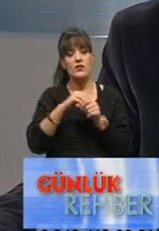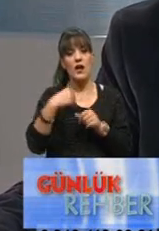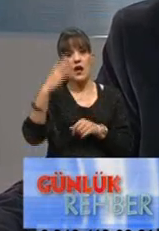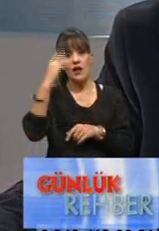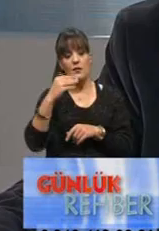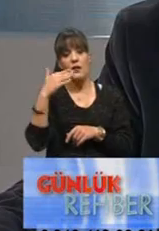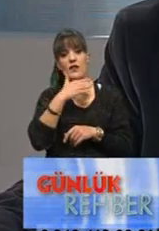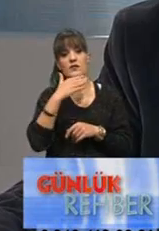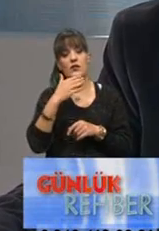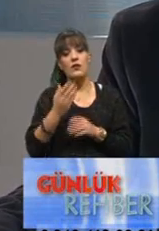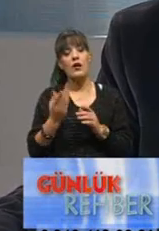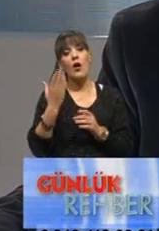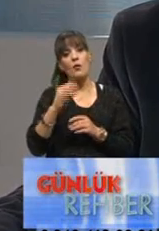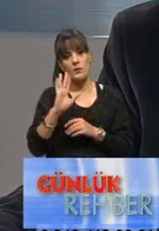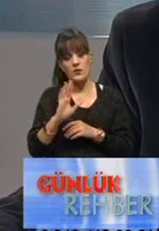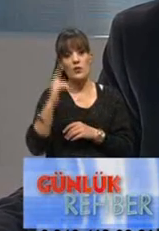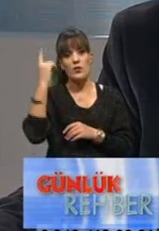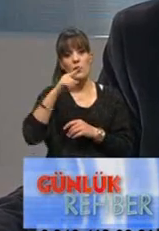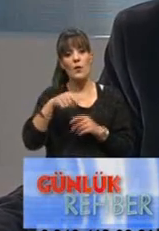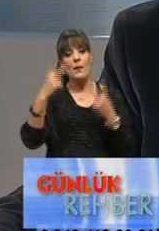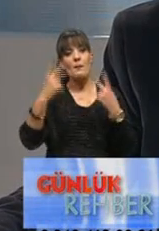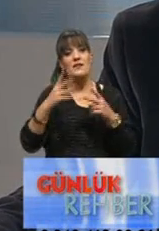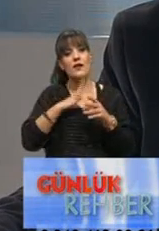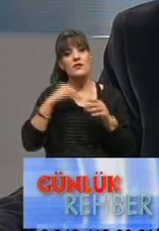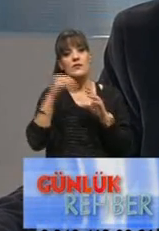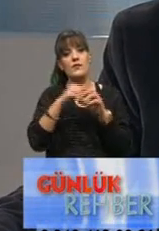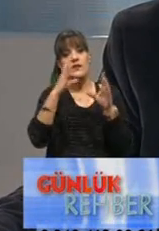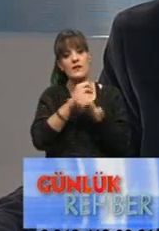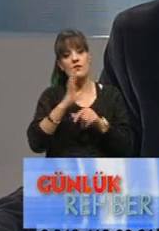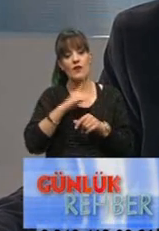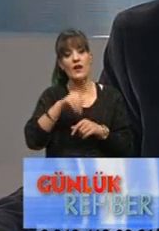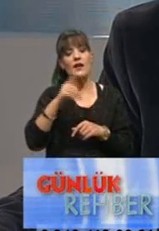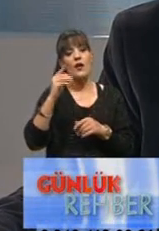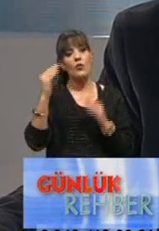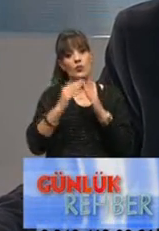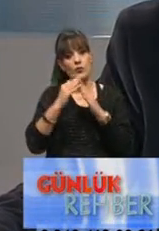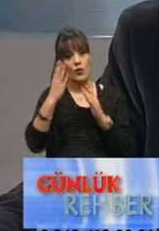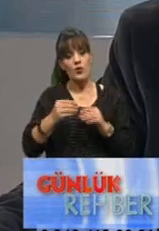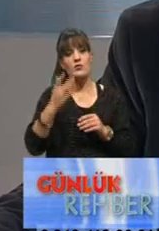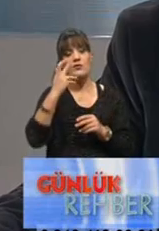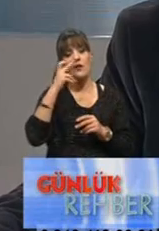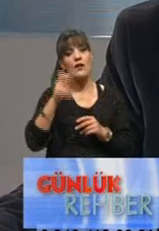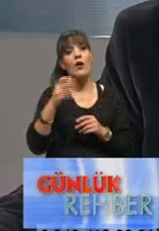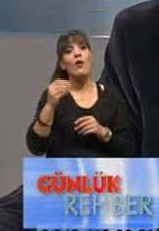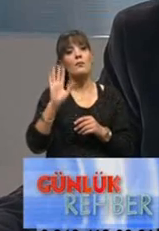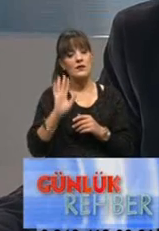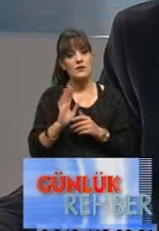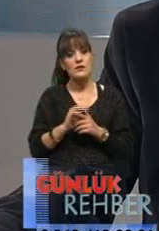anlama şansı ortadan hmm. kalkacak. Bu bir mesaj var aslında orada. Burada bir mesaj var. Anladım. Etik olsun. Hmm. İşte kandırma hmm. olmasın.